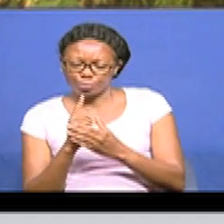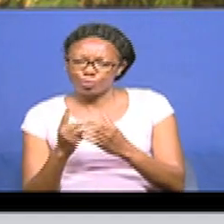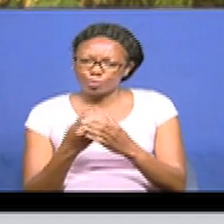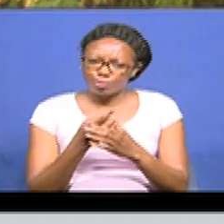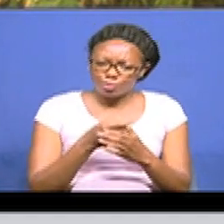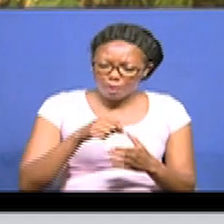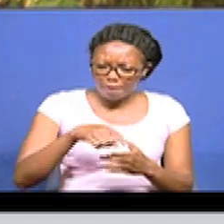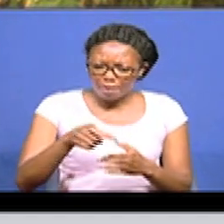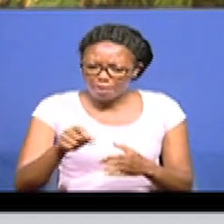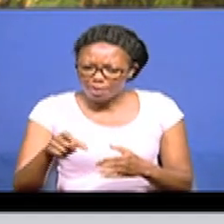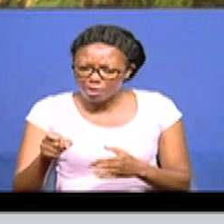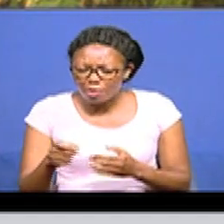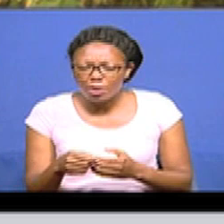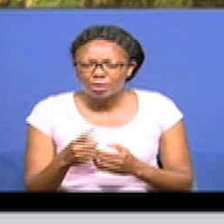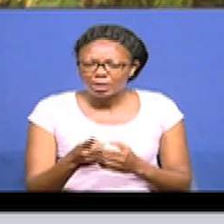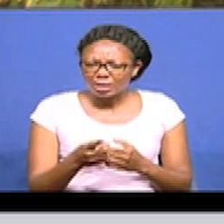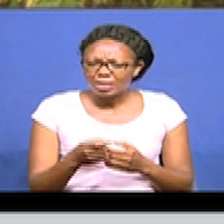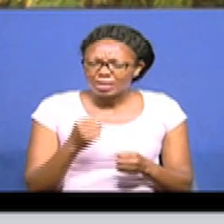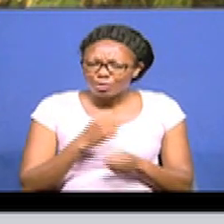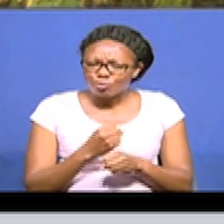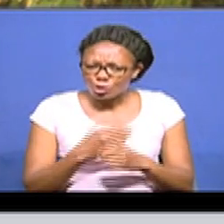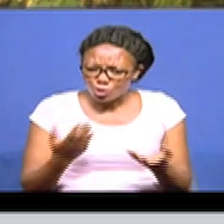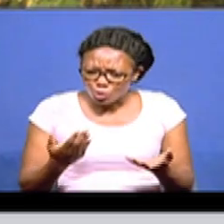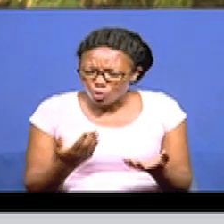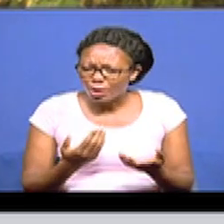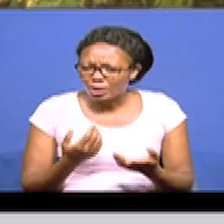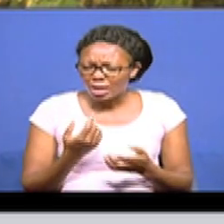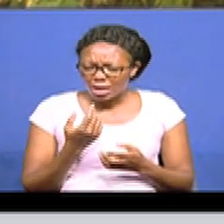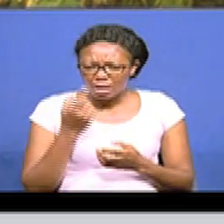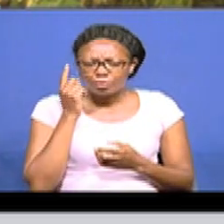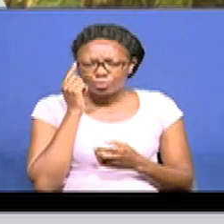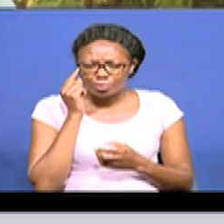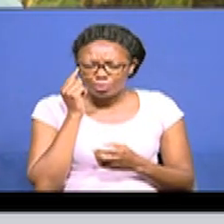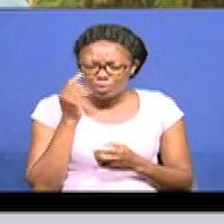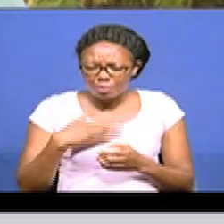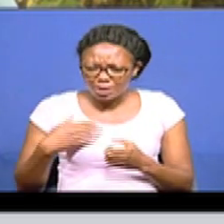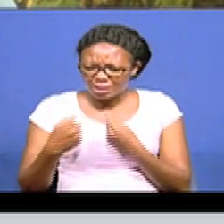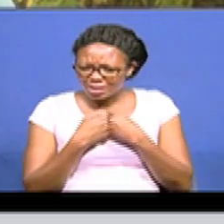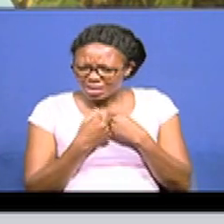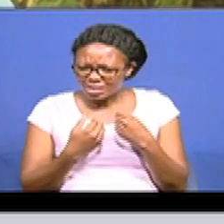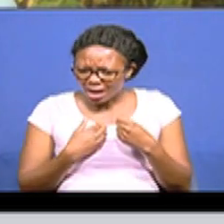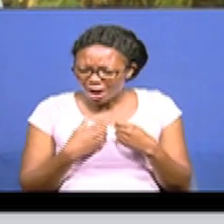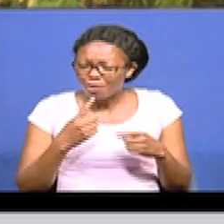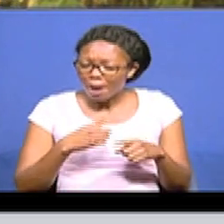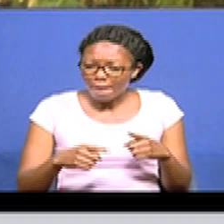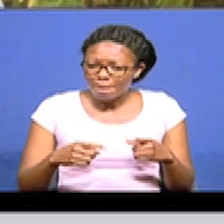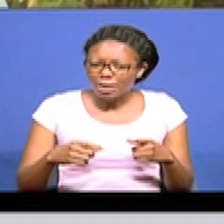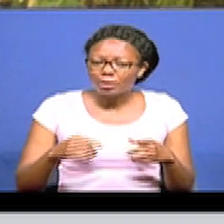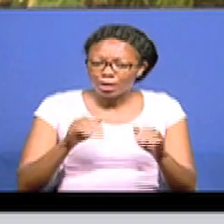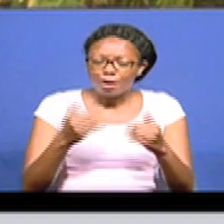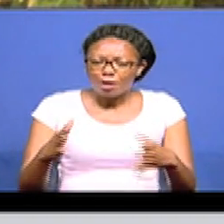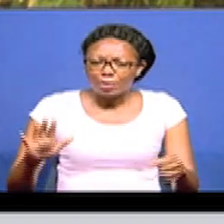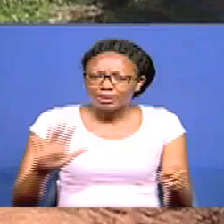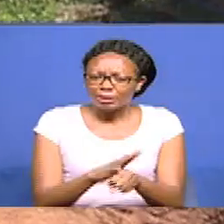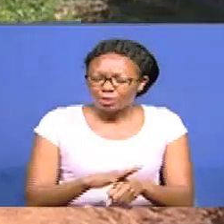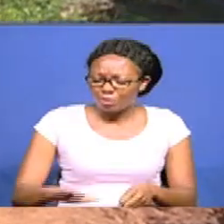ukuzi wa miche. Kwani aligundua si yeye tu aliye na changamoto hili bali pia wakulima wengi katika eneo